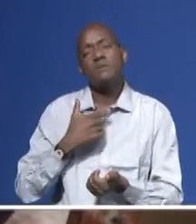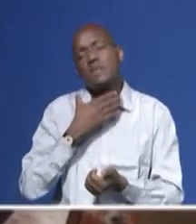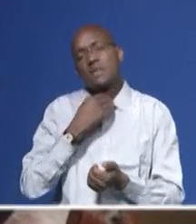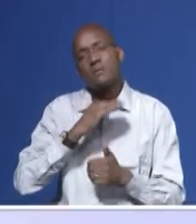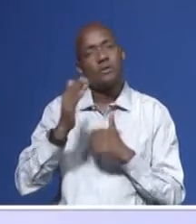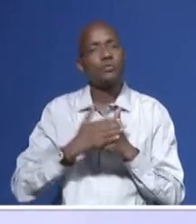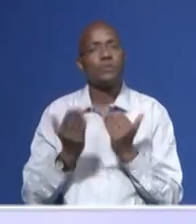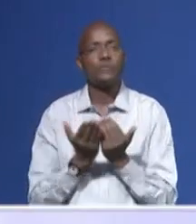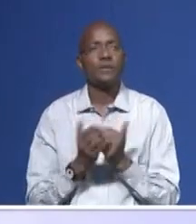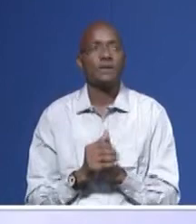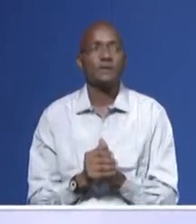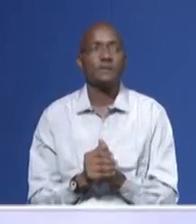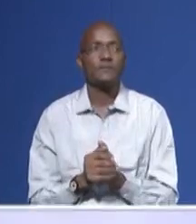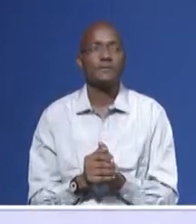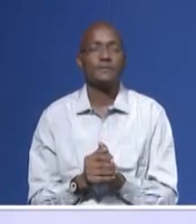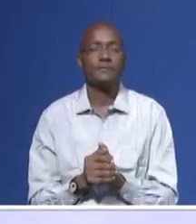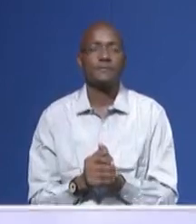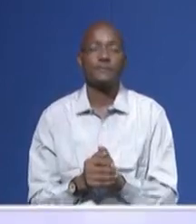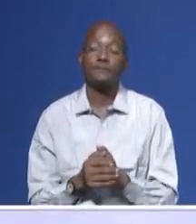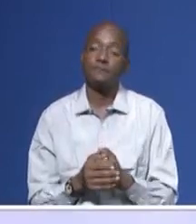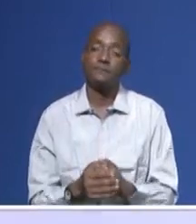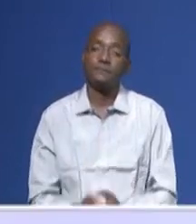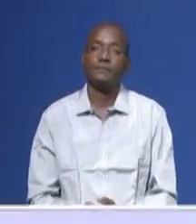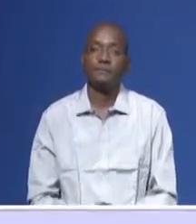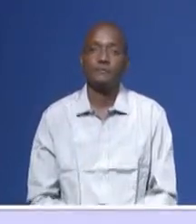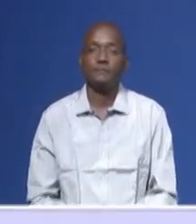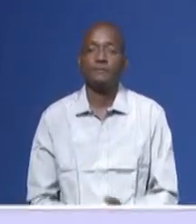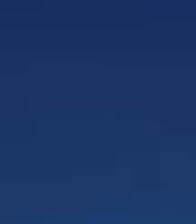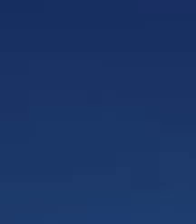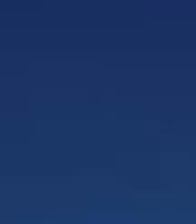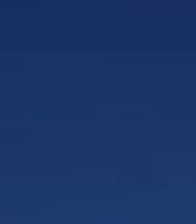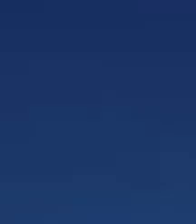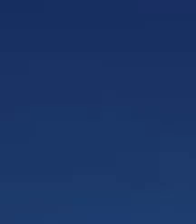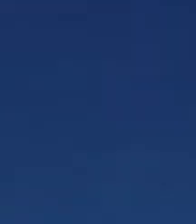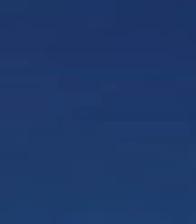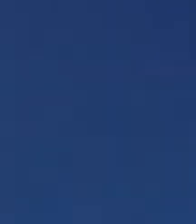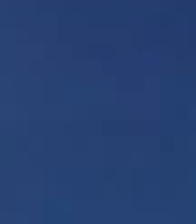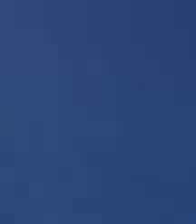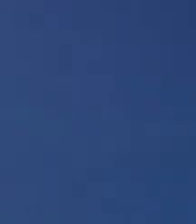shule. Ah, ndio mambo haya.